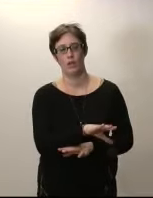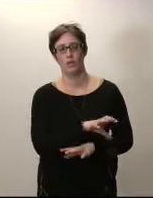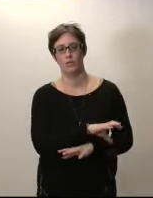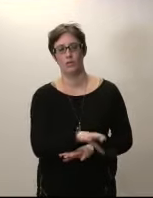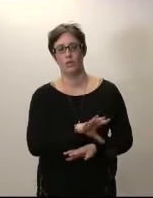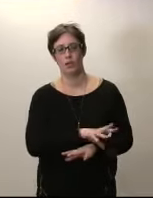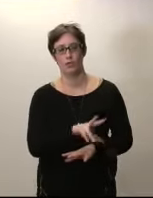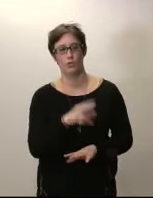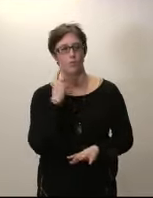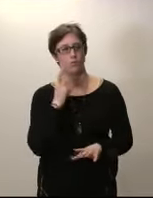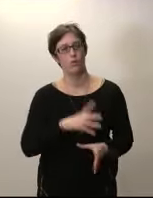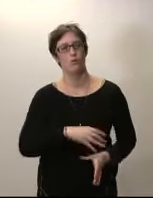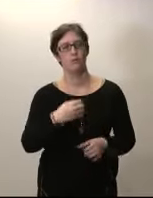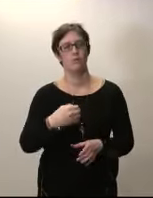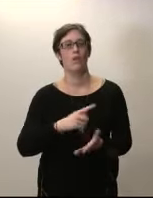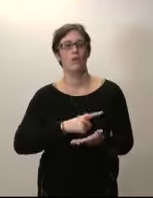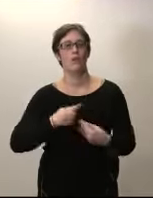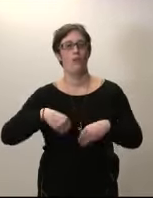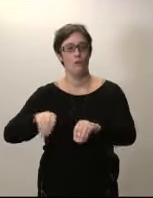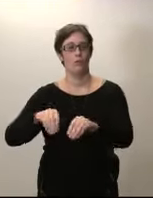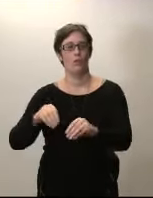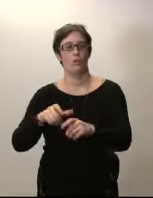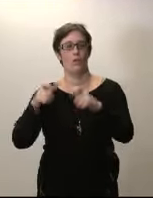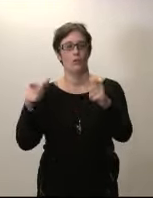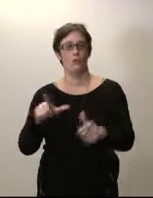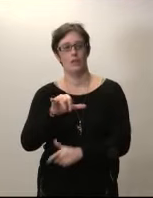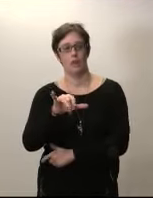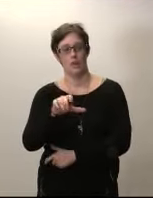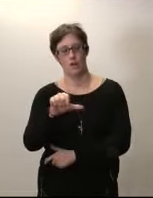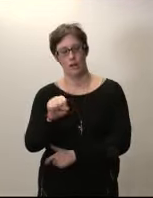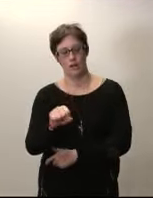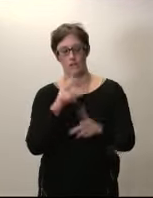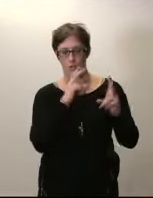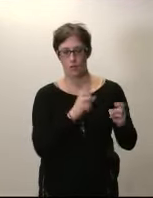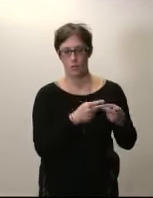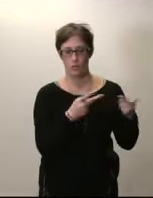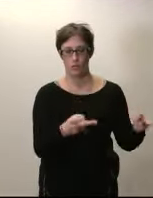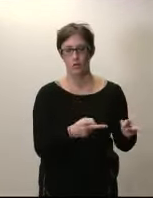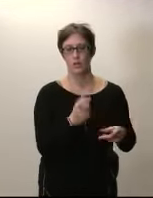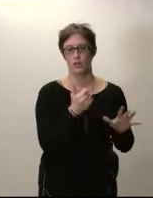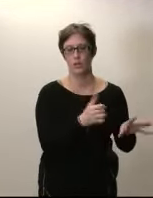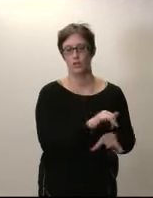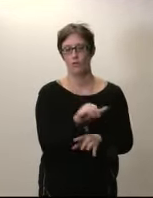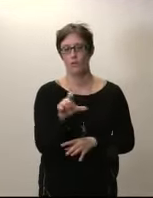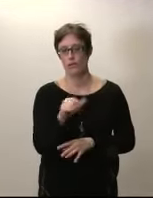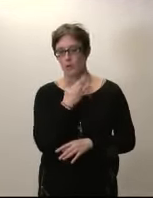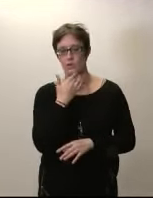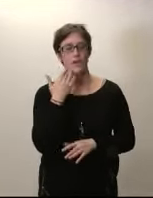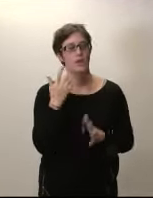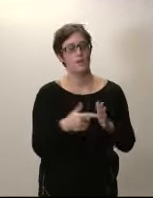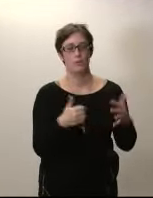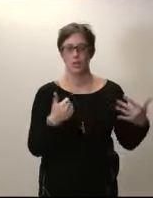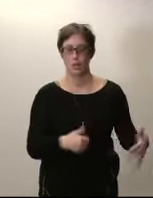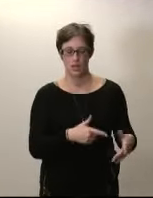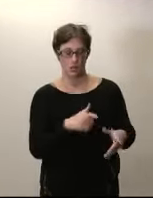Les Lilas. L'enquête publique de déclassement s'est déroulée du 6 au 20 janvier 2016 avec avis favorable du commissaire enquêteur. Je